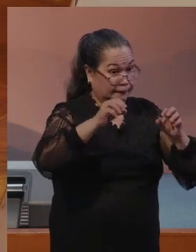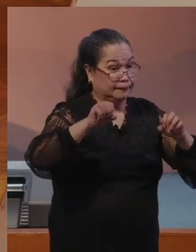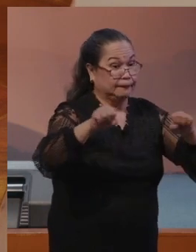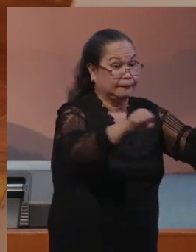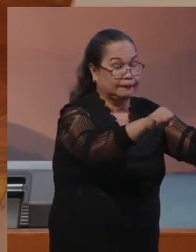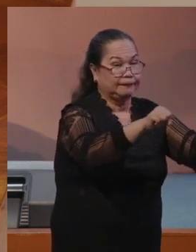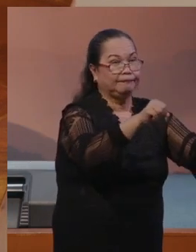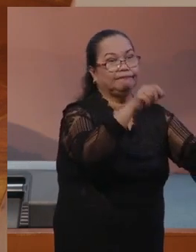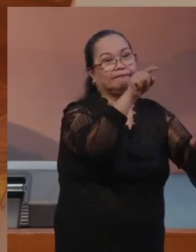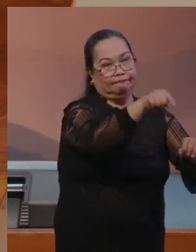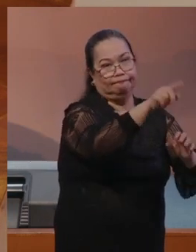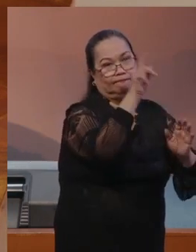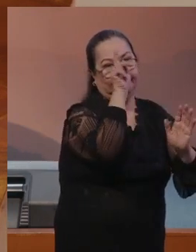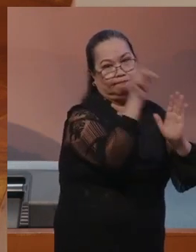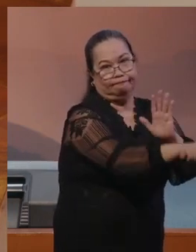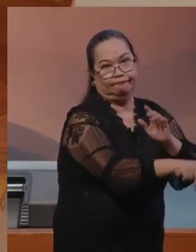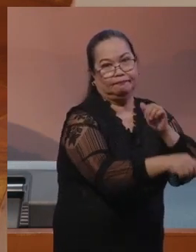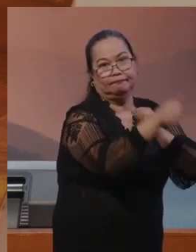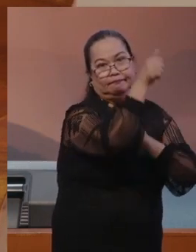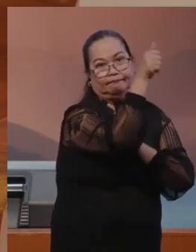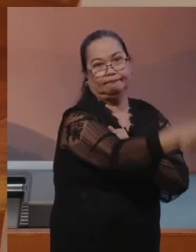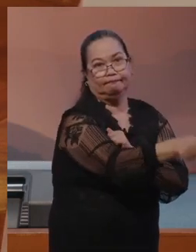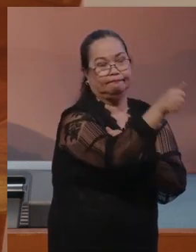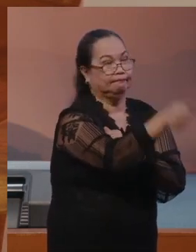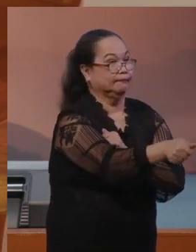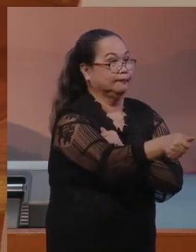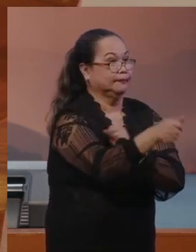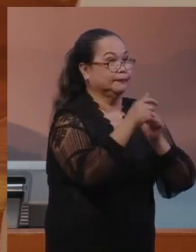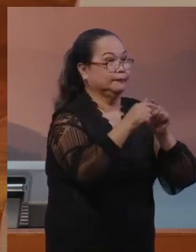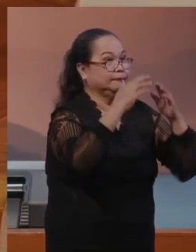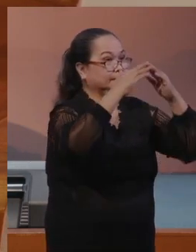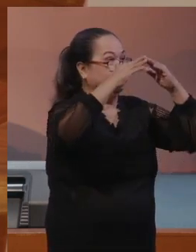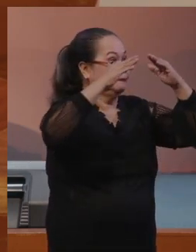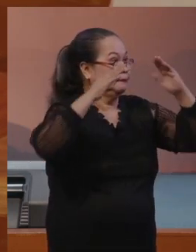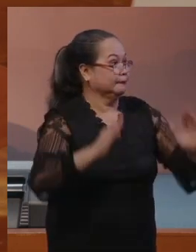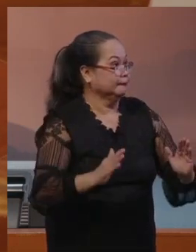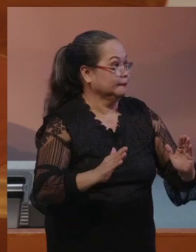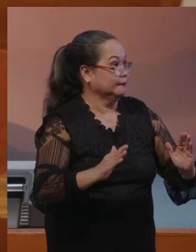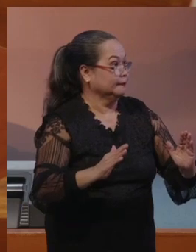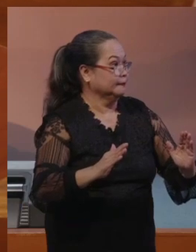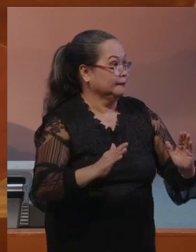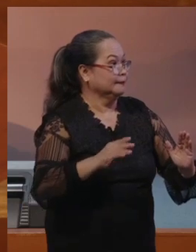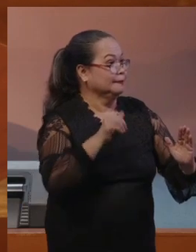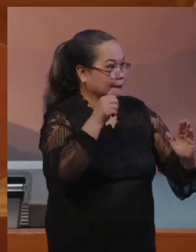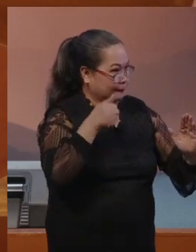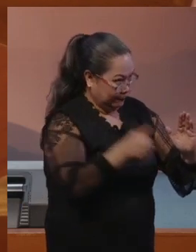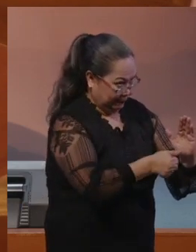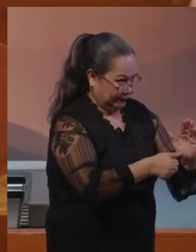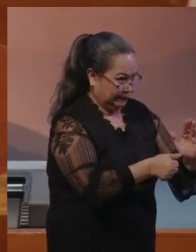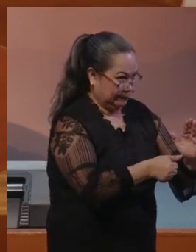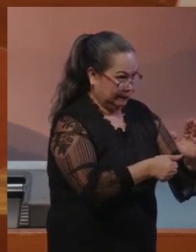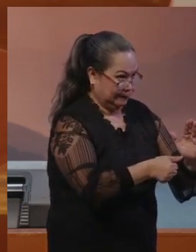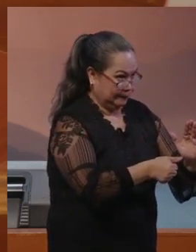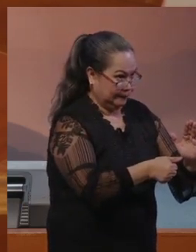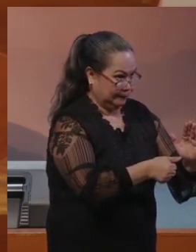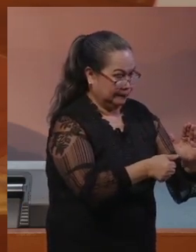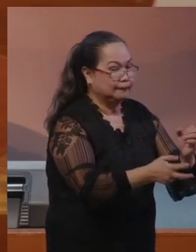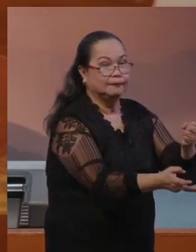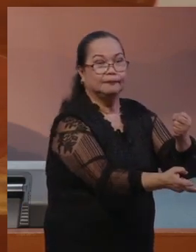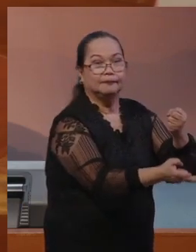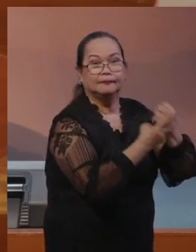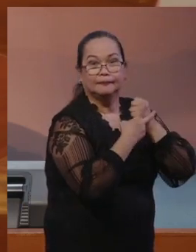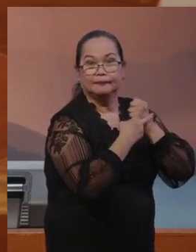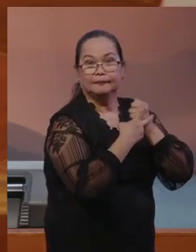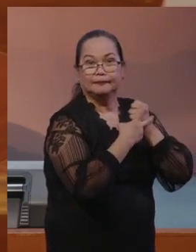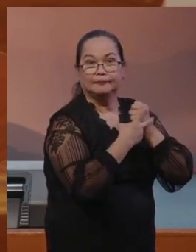his blood shall be on your head, on his own head. Kung meron lumabas dun sa pamamahay mo, hindi